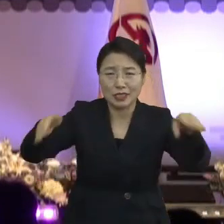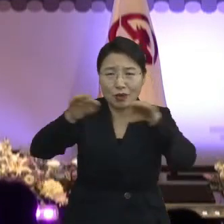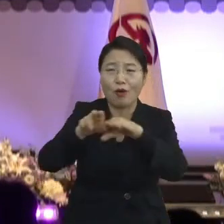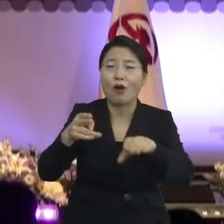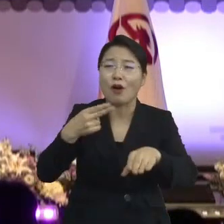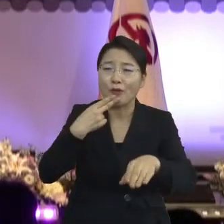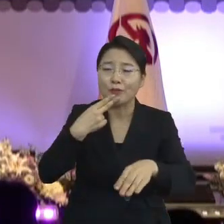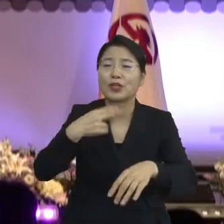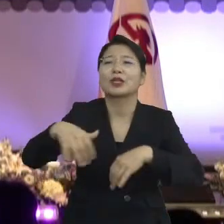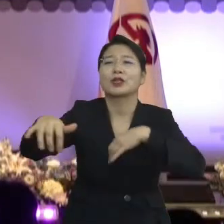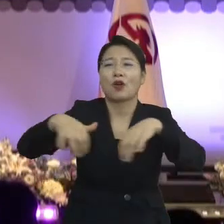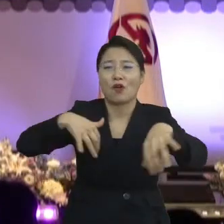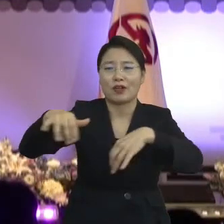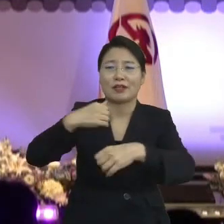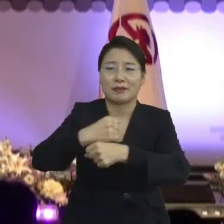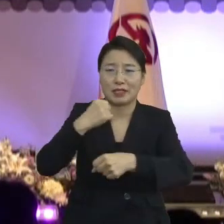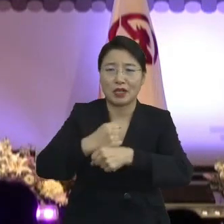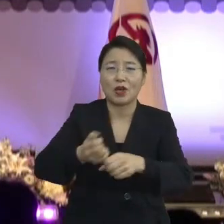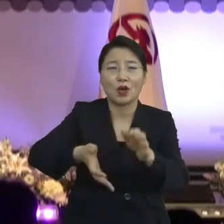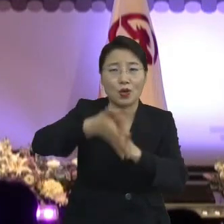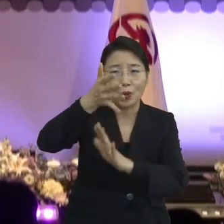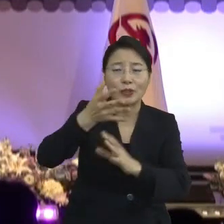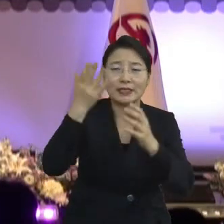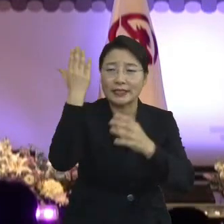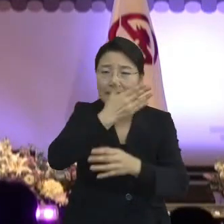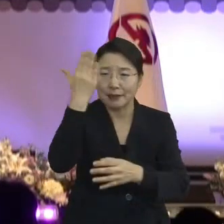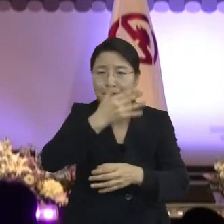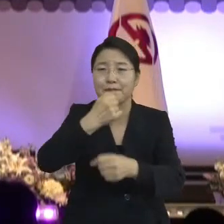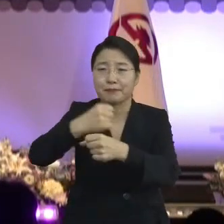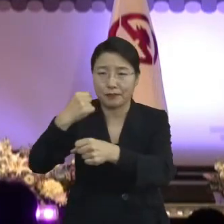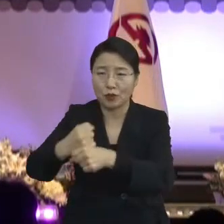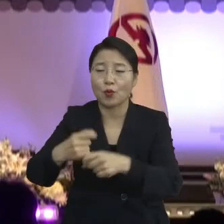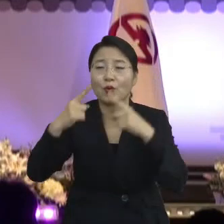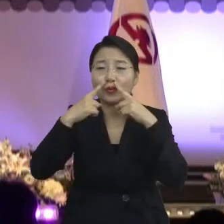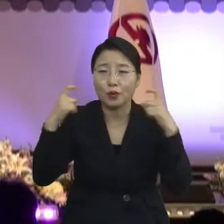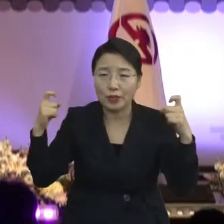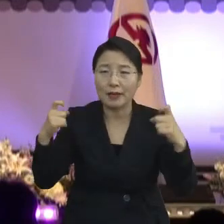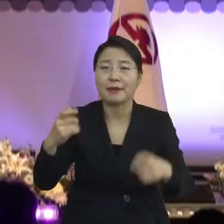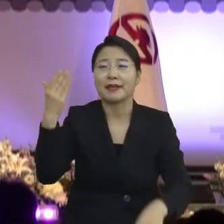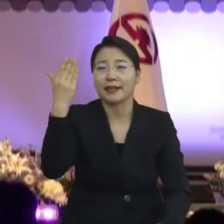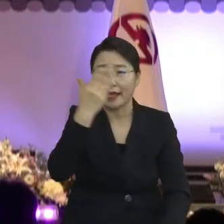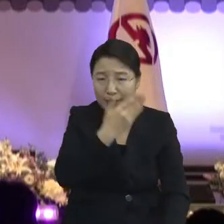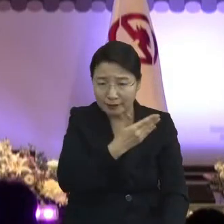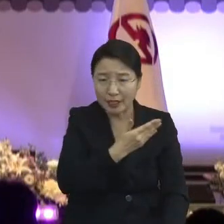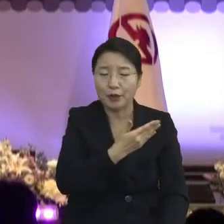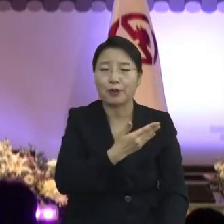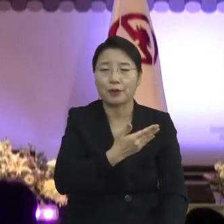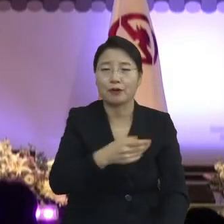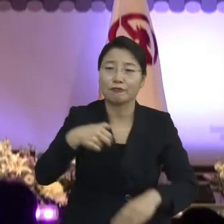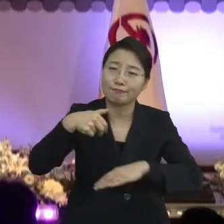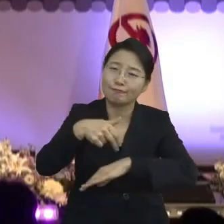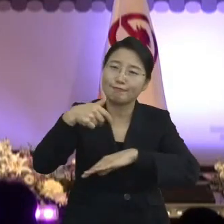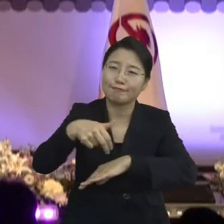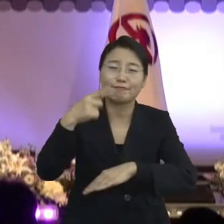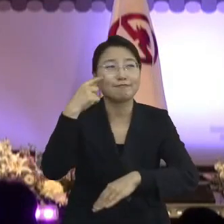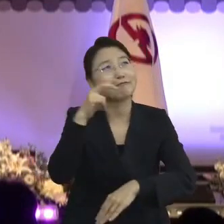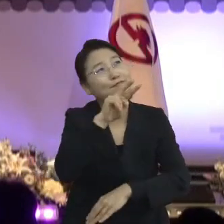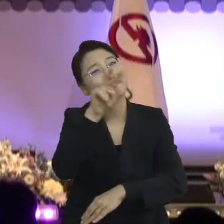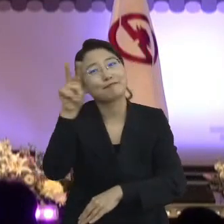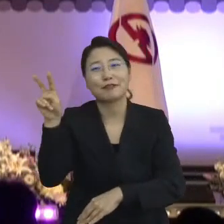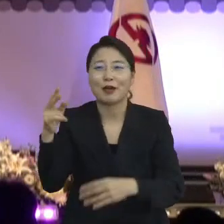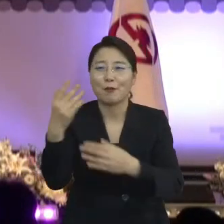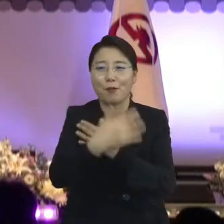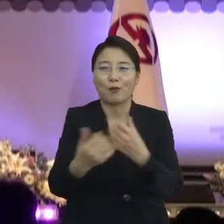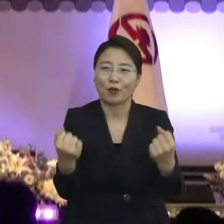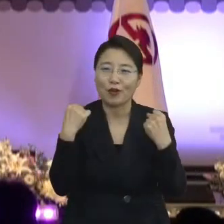오무고리 조성을 통해 도시기미관을 개선하고 동대문구를 쾌적하고 걷기 좋은 건강한